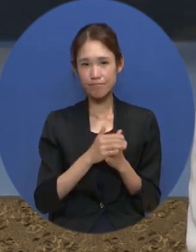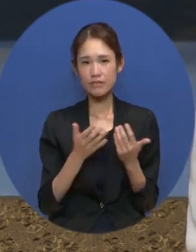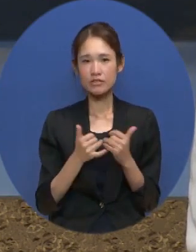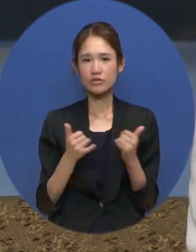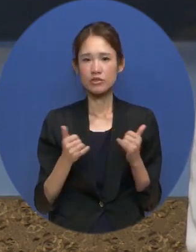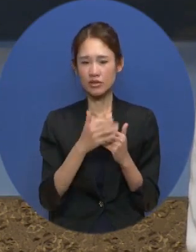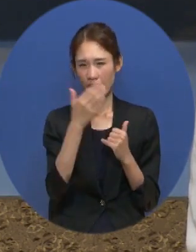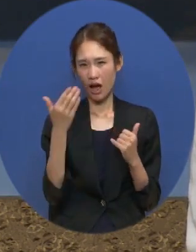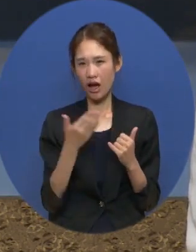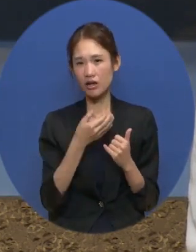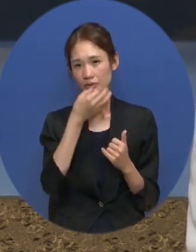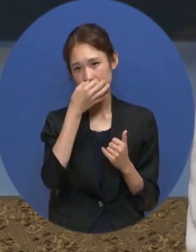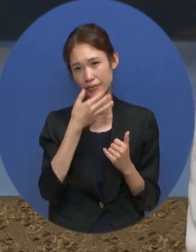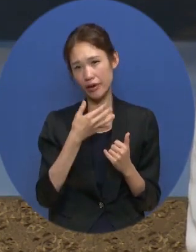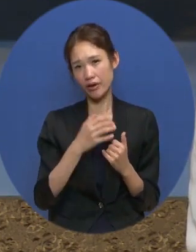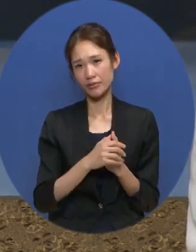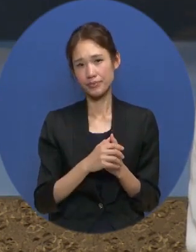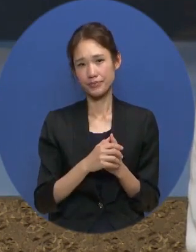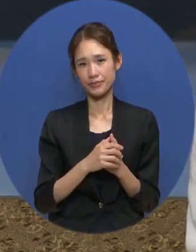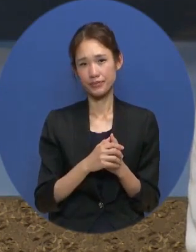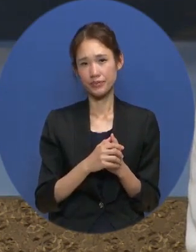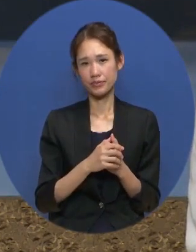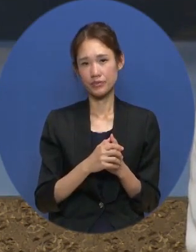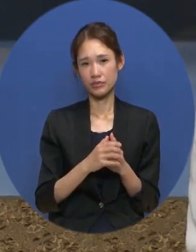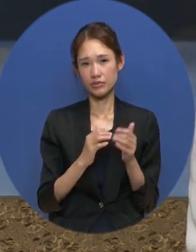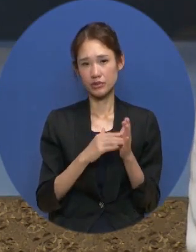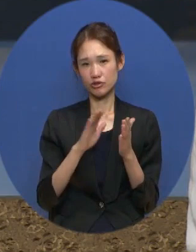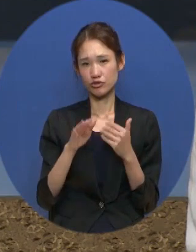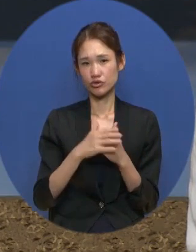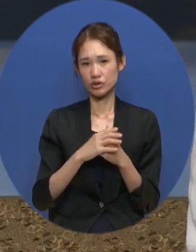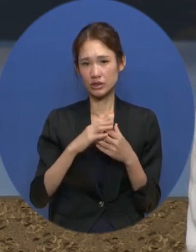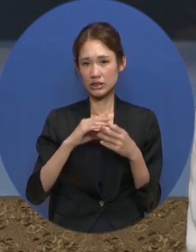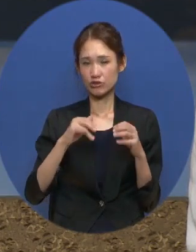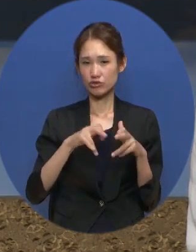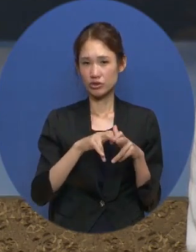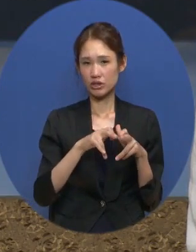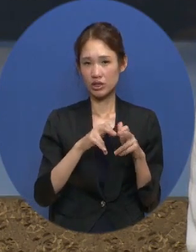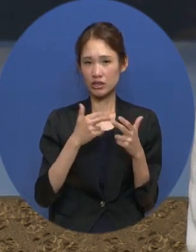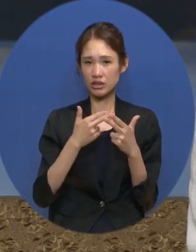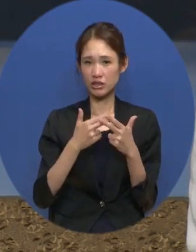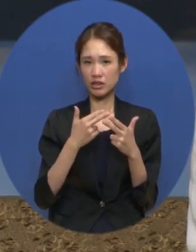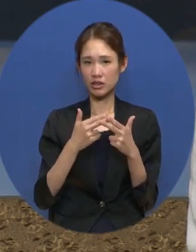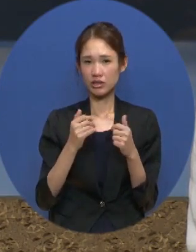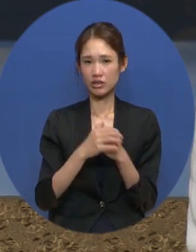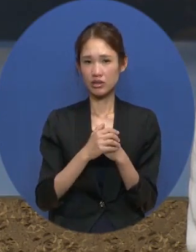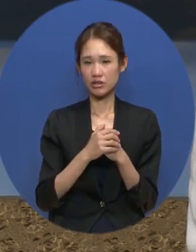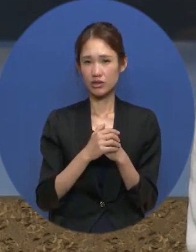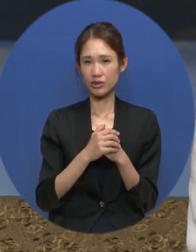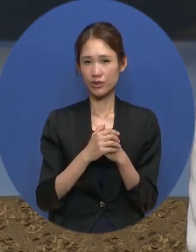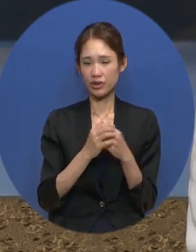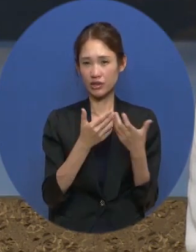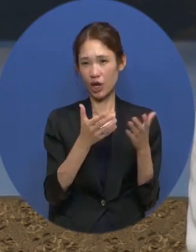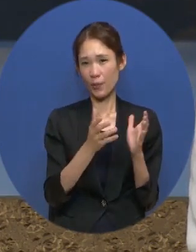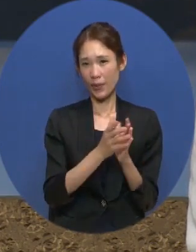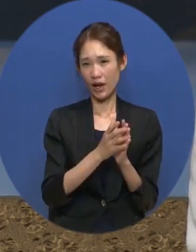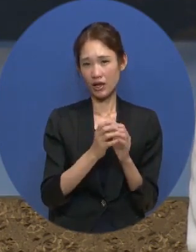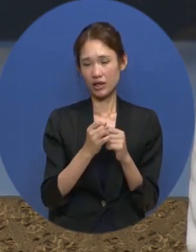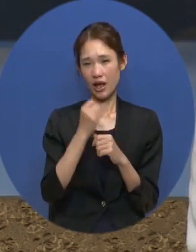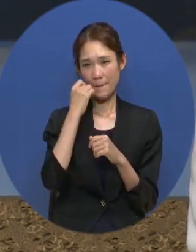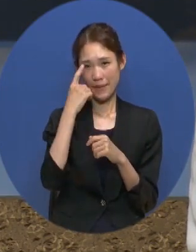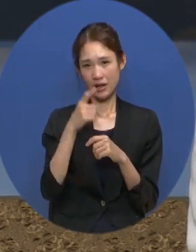너무 힘들 거예요. 그래서 저희가 그때 이후부터는 그 근육장애인 협회 쪽에다가